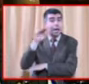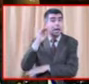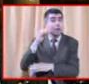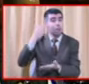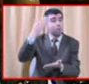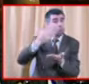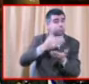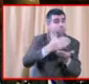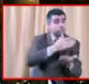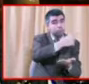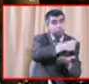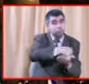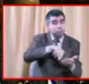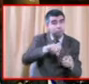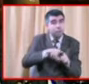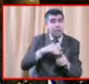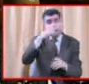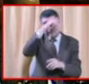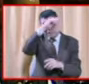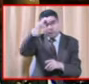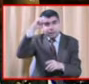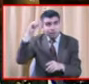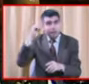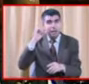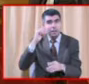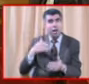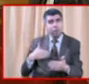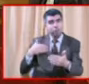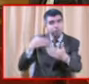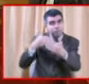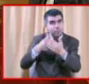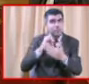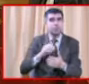الشيء بالنسبة للطريق الرابطة ما بين سمارة والساقية الحمراء.